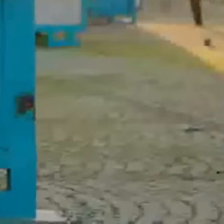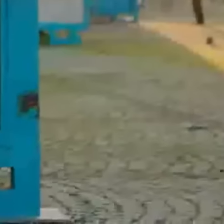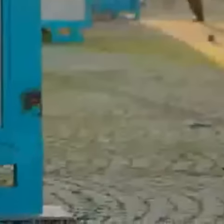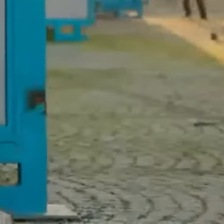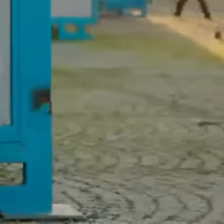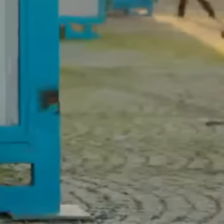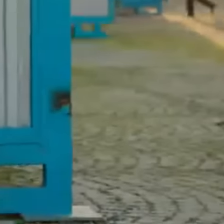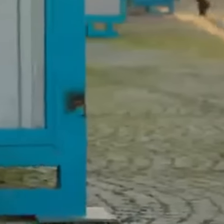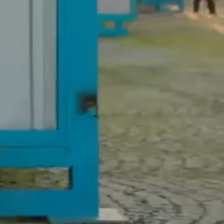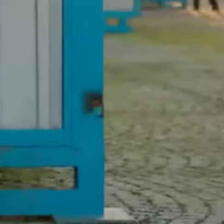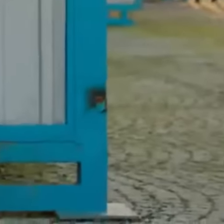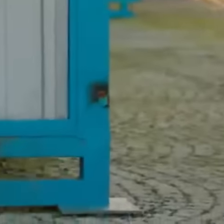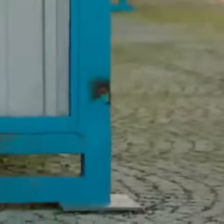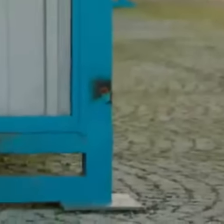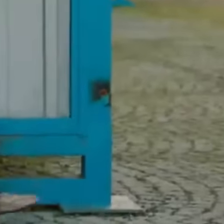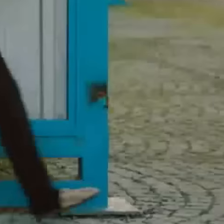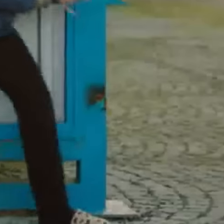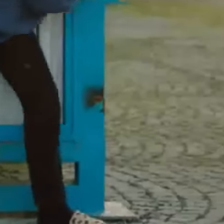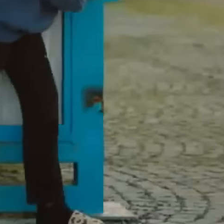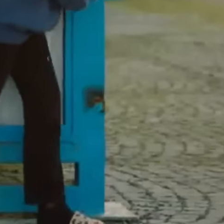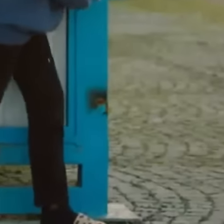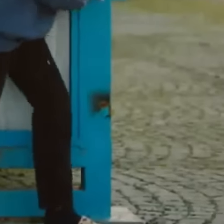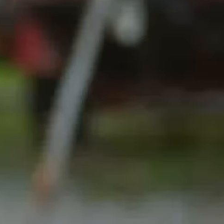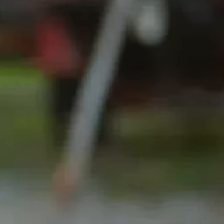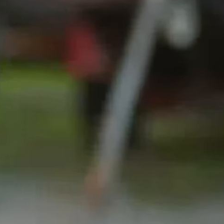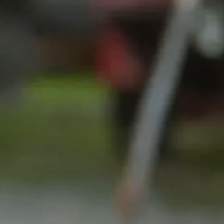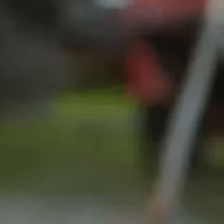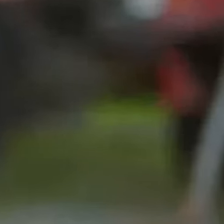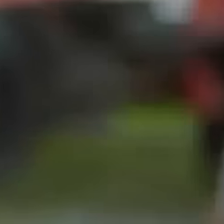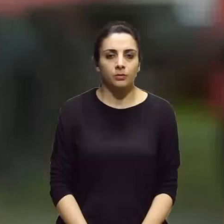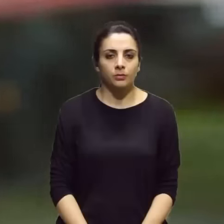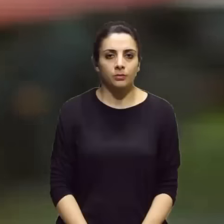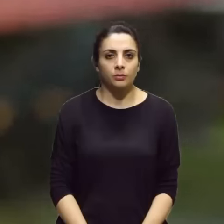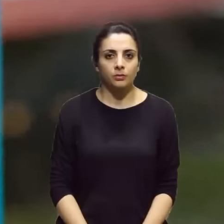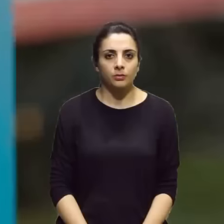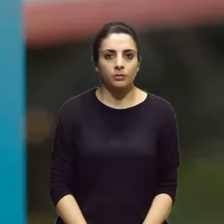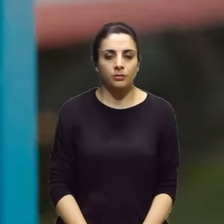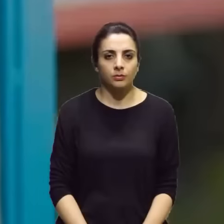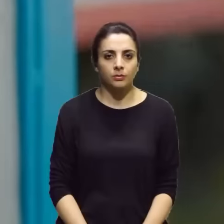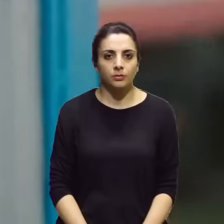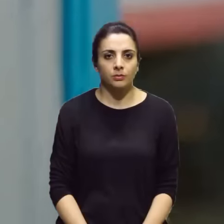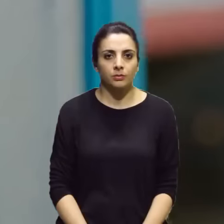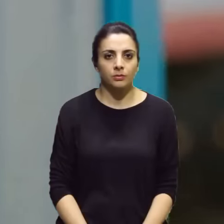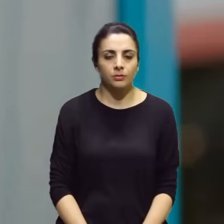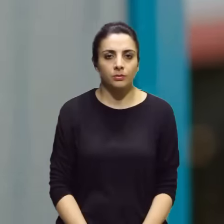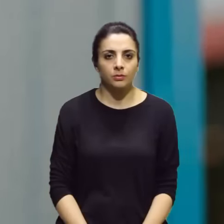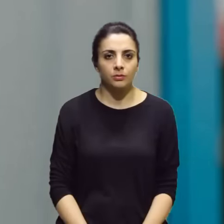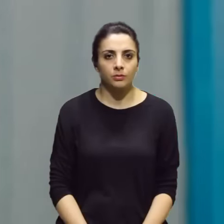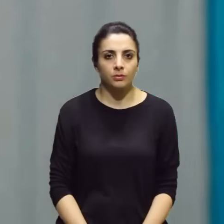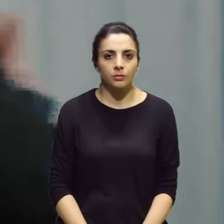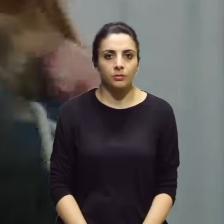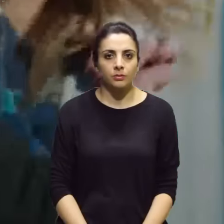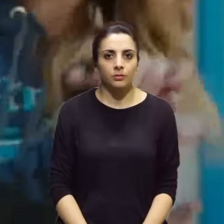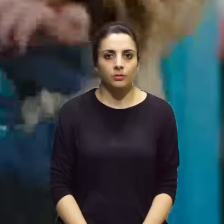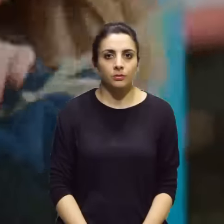Sinan camlardan içeriye bakıp aranırken Zeyno köşeden baka baka Tahir'i kontrol ediyor. Geri geri yavaşça kaçarken Sinan arkasından